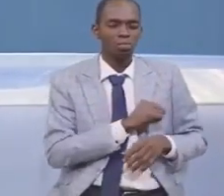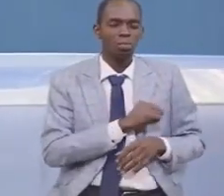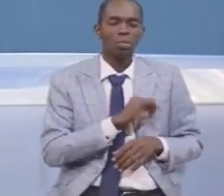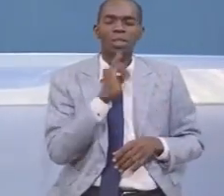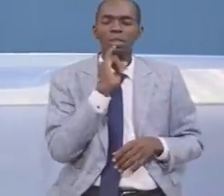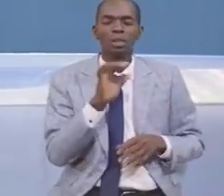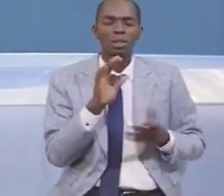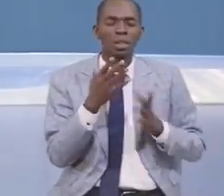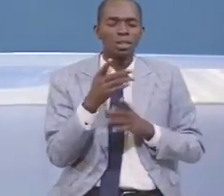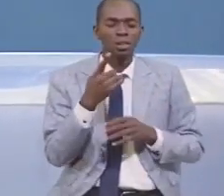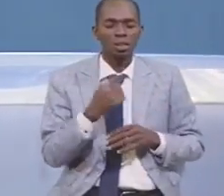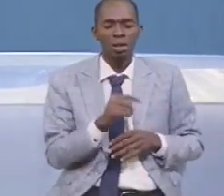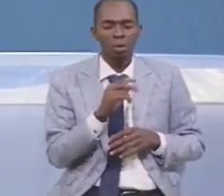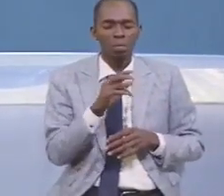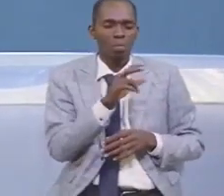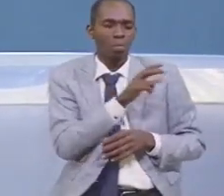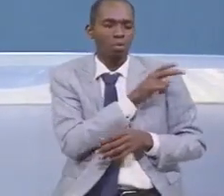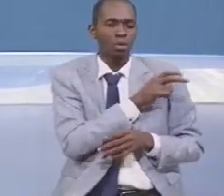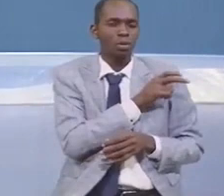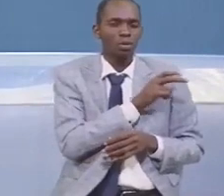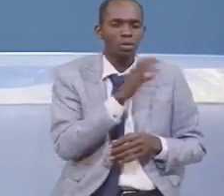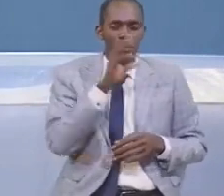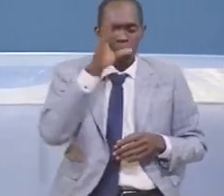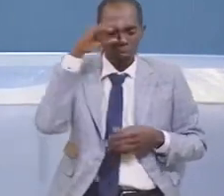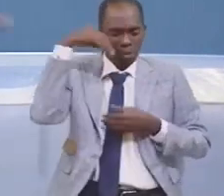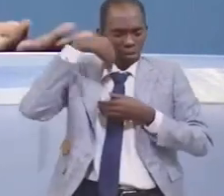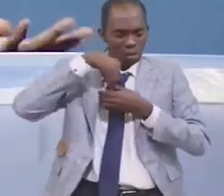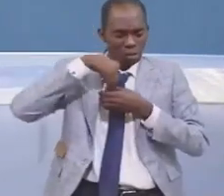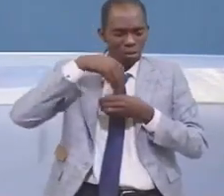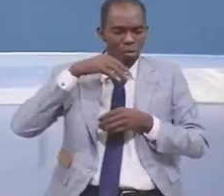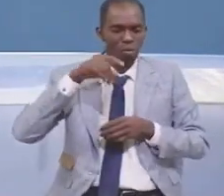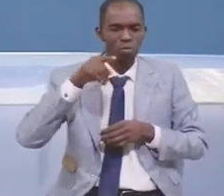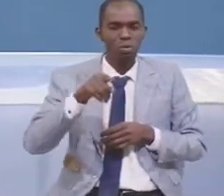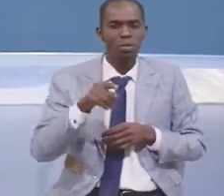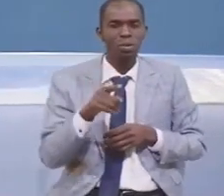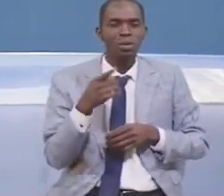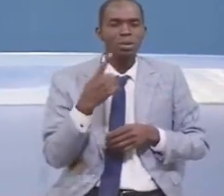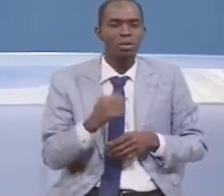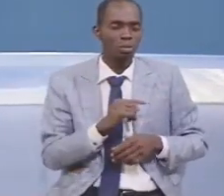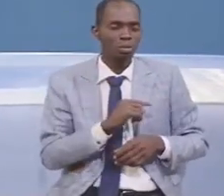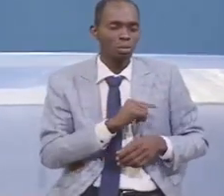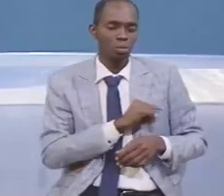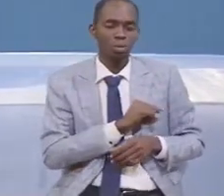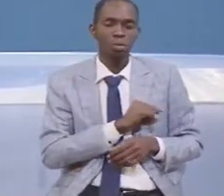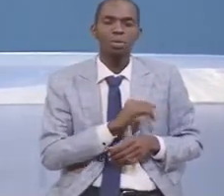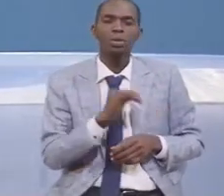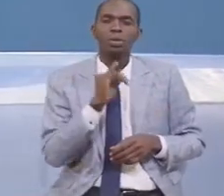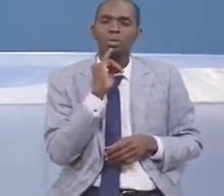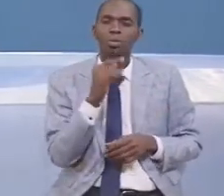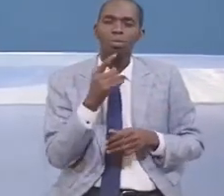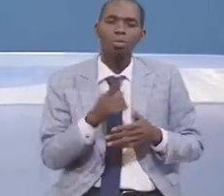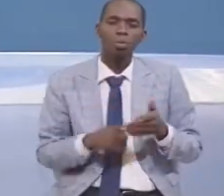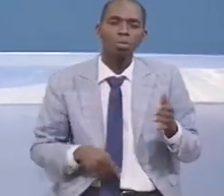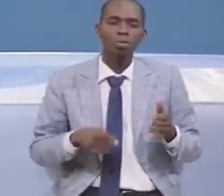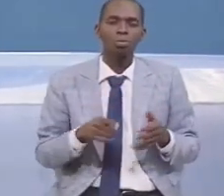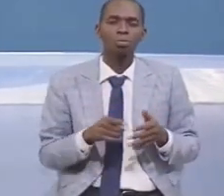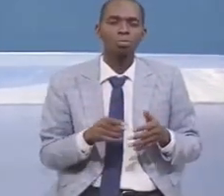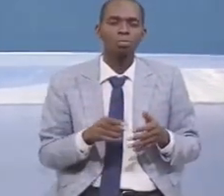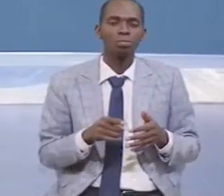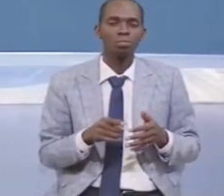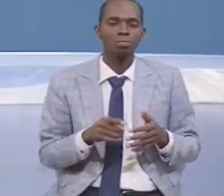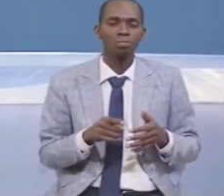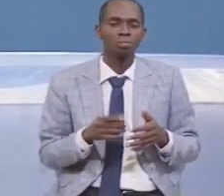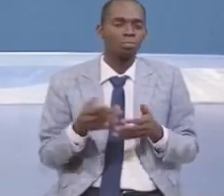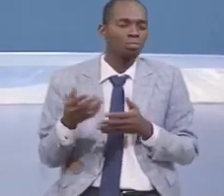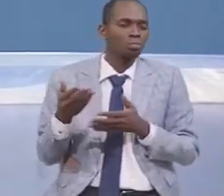the inside ఈ మనస్సాక్షి మన అంతరంగంలో ఉండే రక్షక భటుడు పోలీస్ The conscience is the one that accuses you when you have done wrong